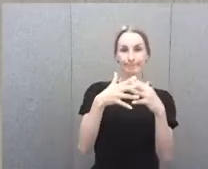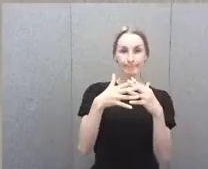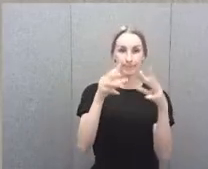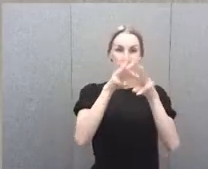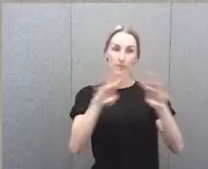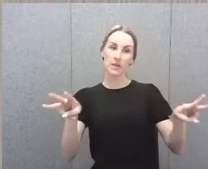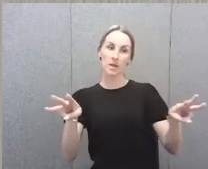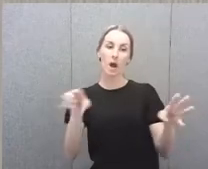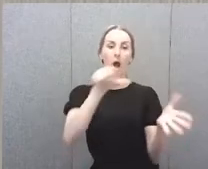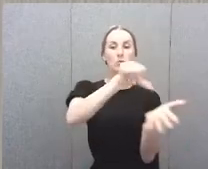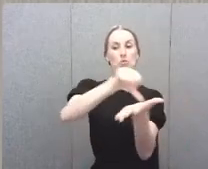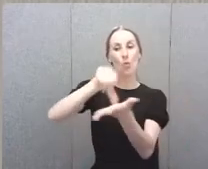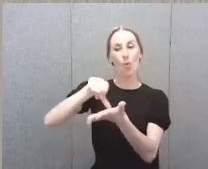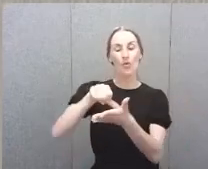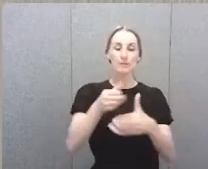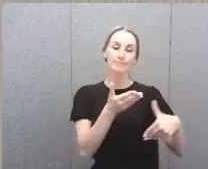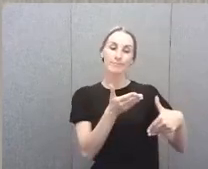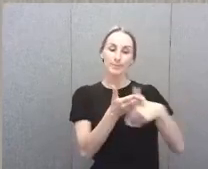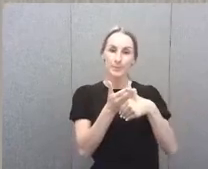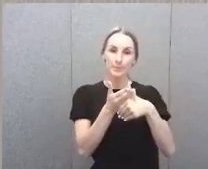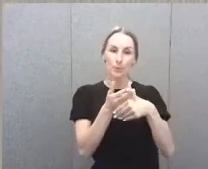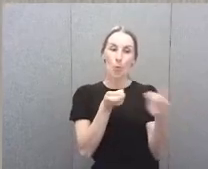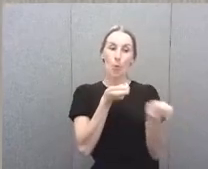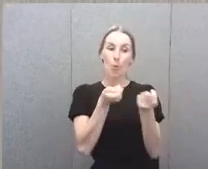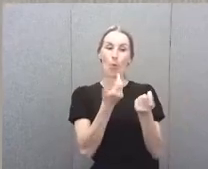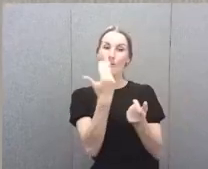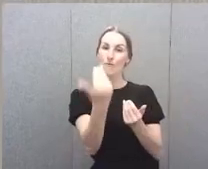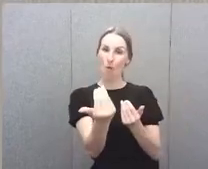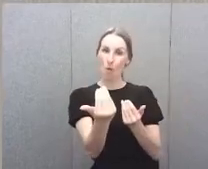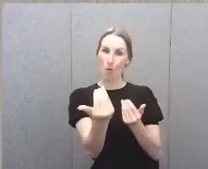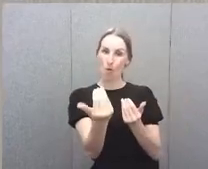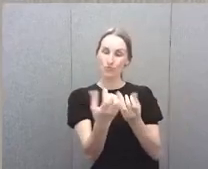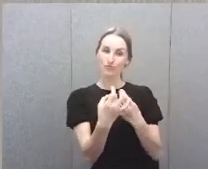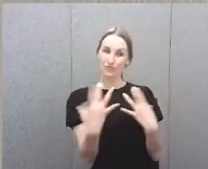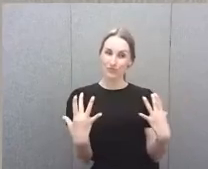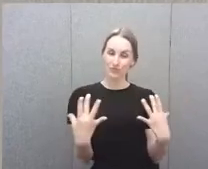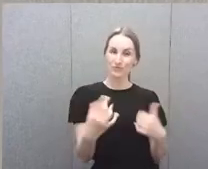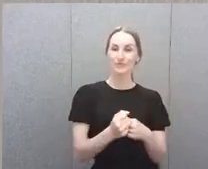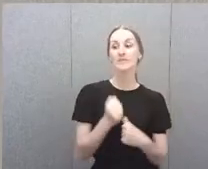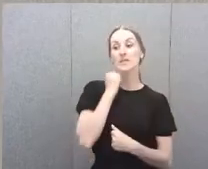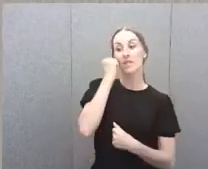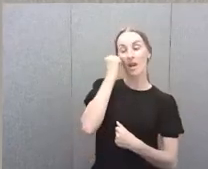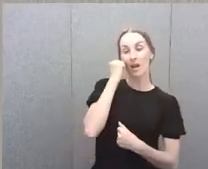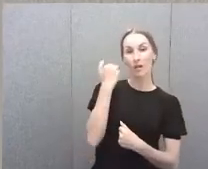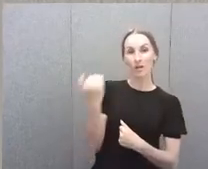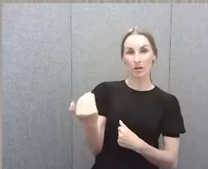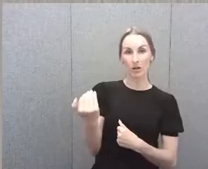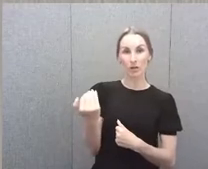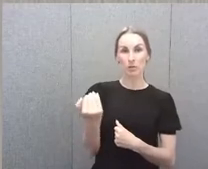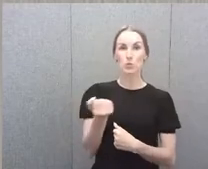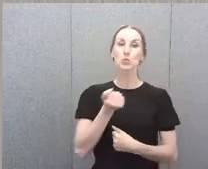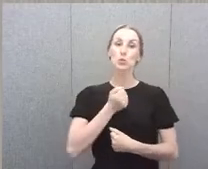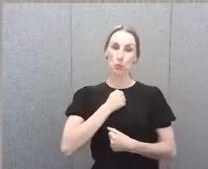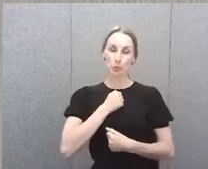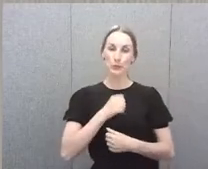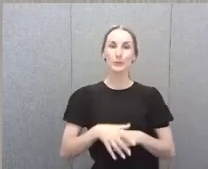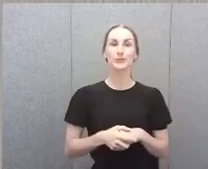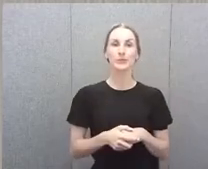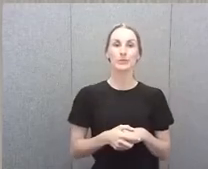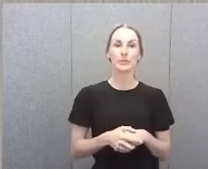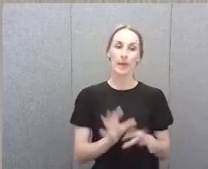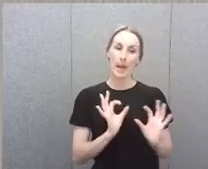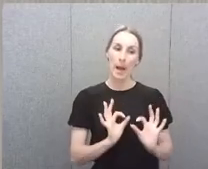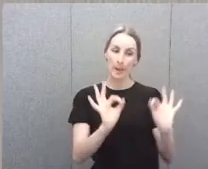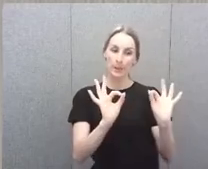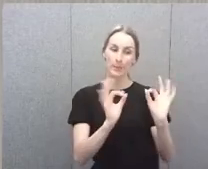представить Министерство иностранных дел, которое внесло свой вклад в организацию мероприятия, и именно благодаря им мы